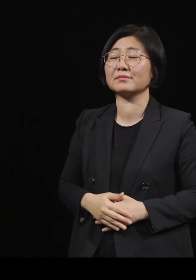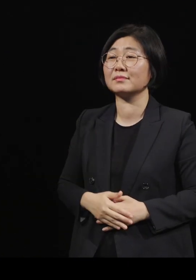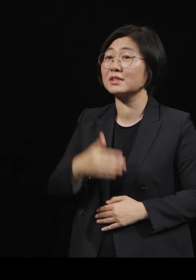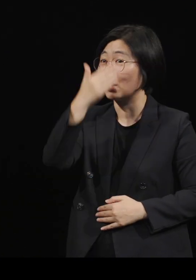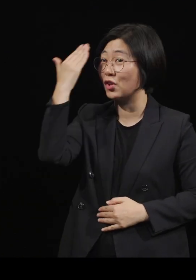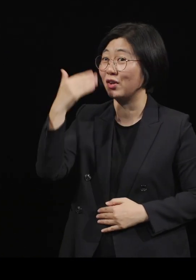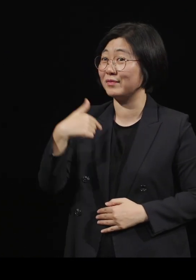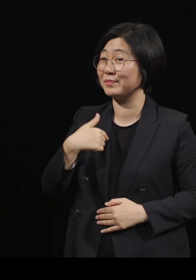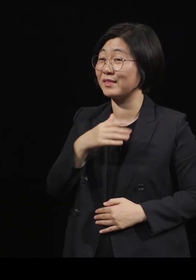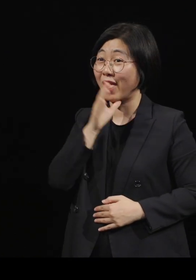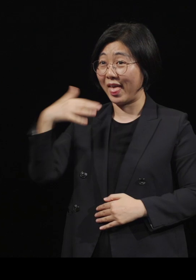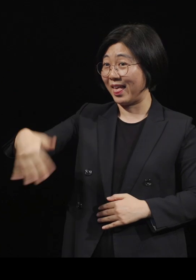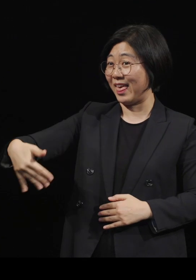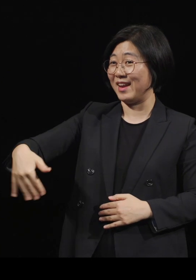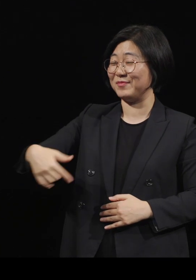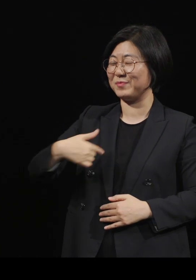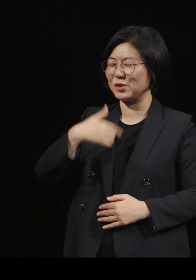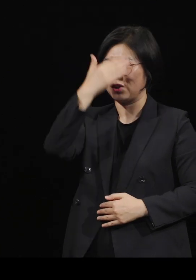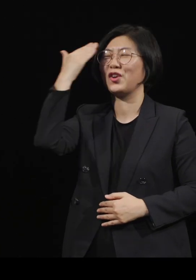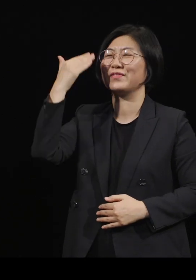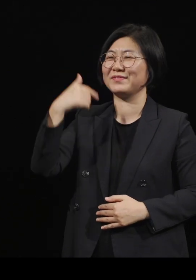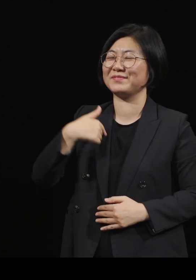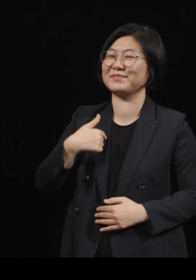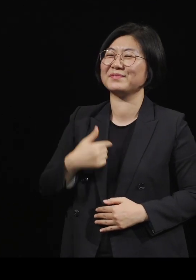청년입니다. 안 늙었어요.